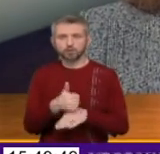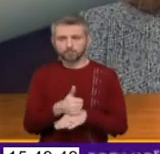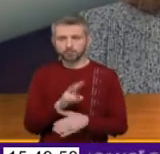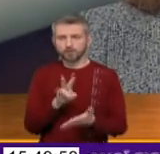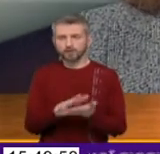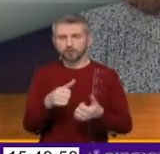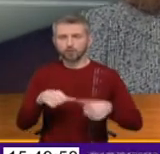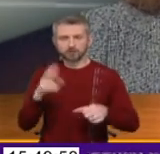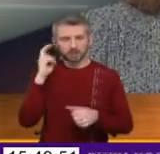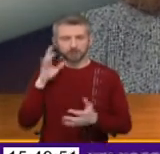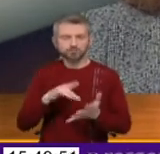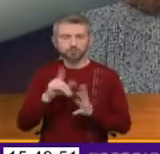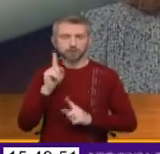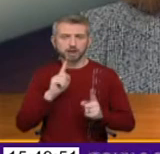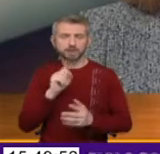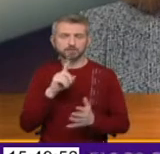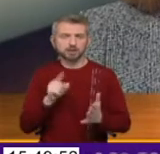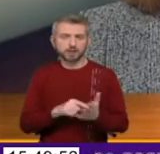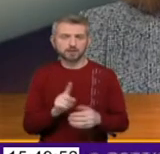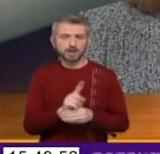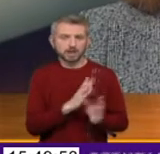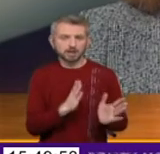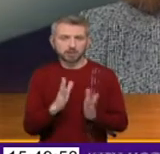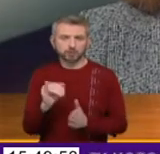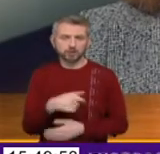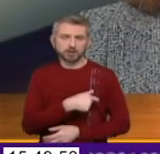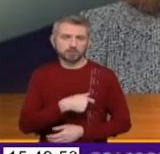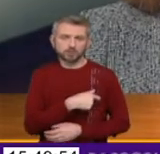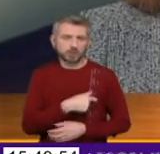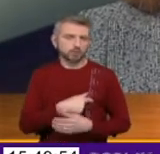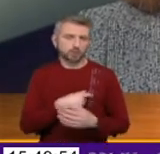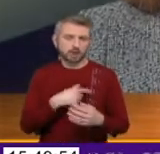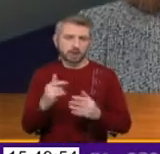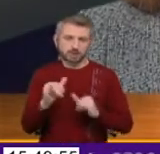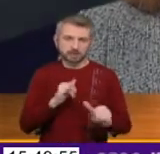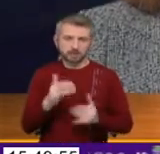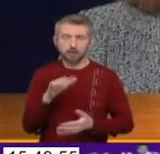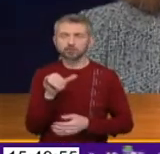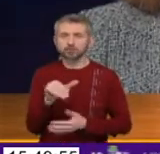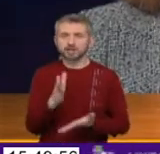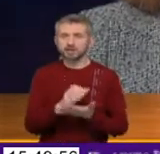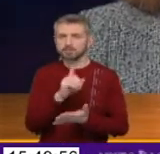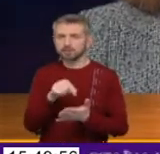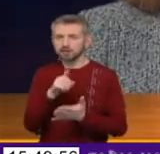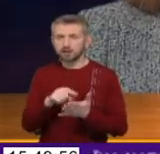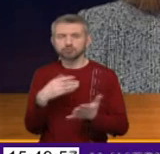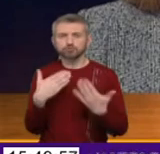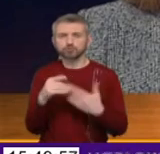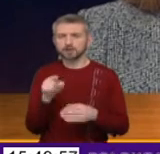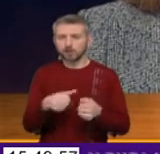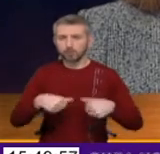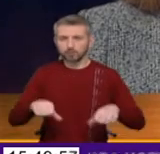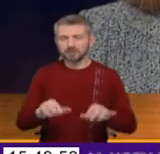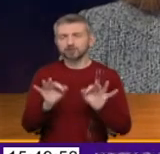постійної комісії Київської міської ради з питань регламенту та депутатської етики. Тож, якщо у вас є питання, які стосуються цієї комісії,